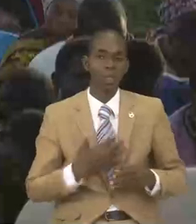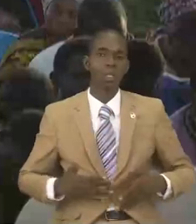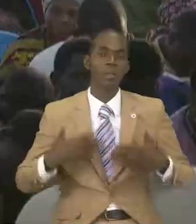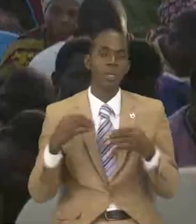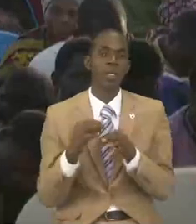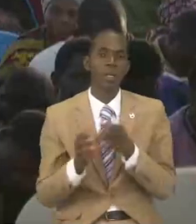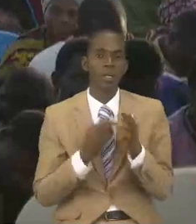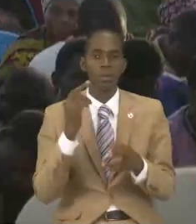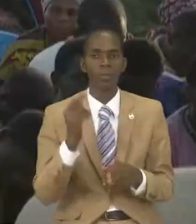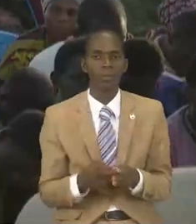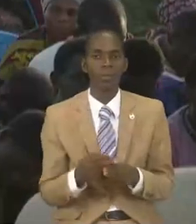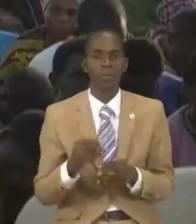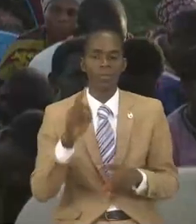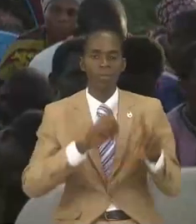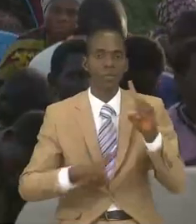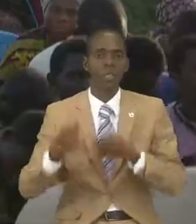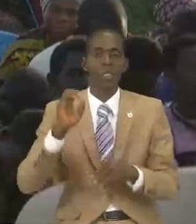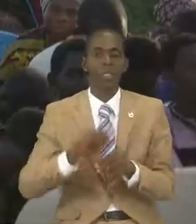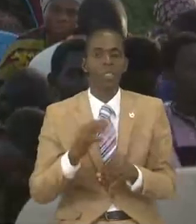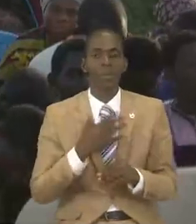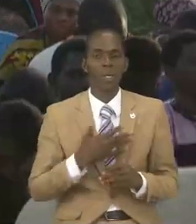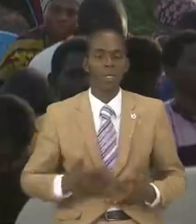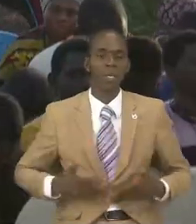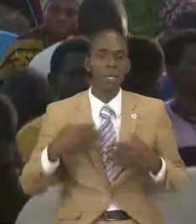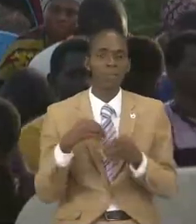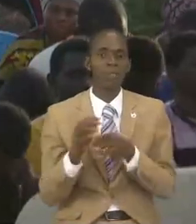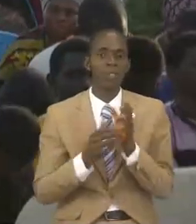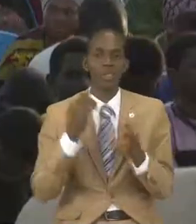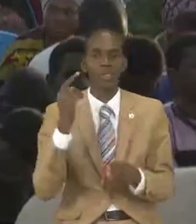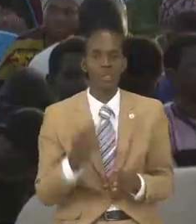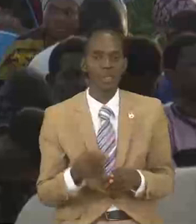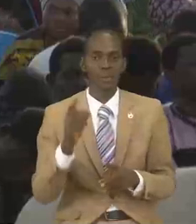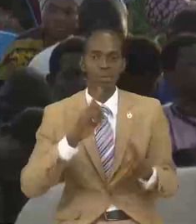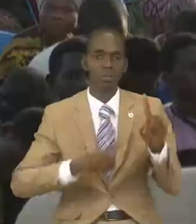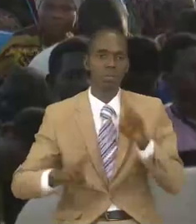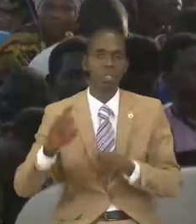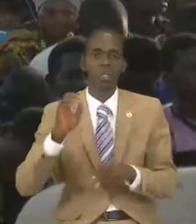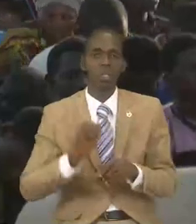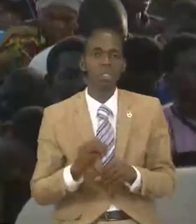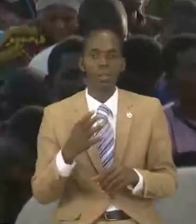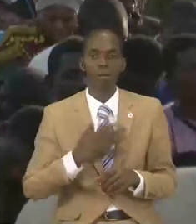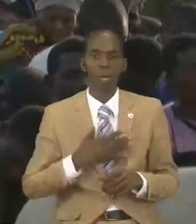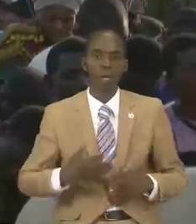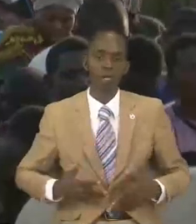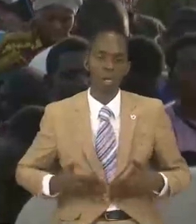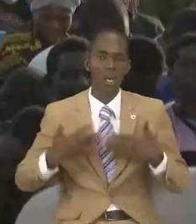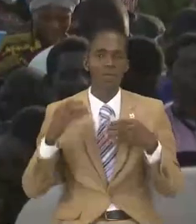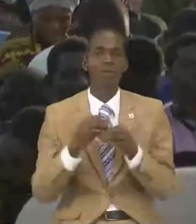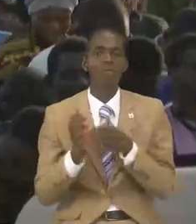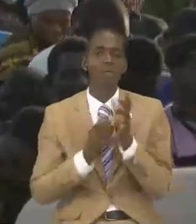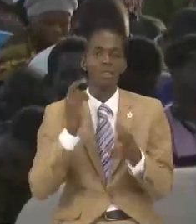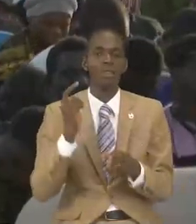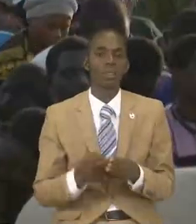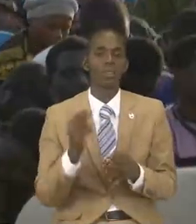de Jésus, dans ma vie au nom de Jésus, dans ma vie au nom de